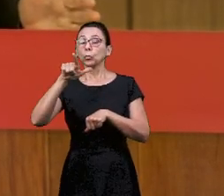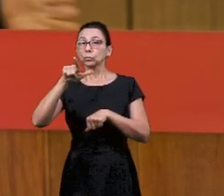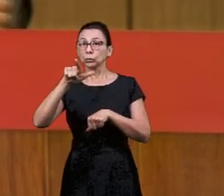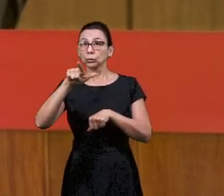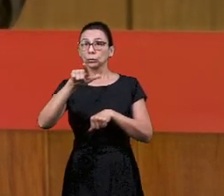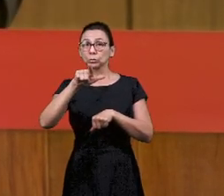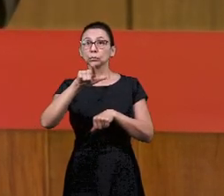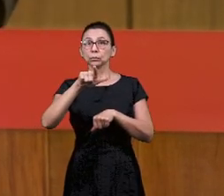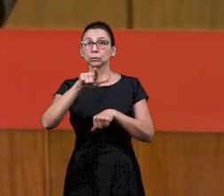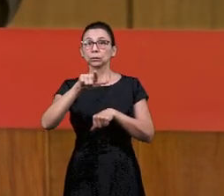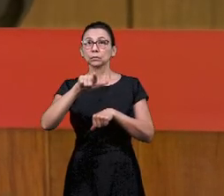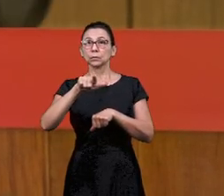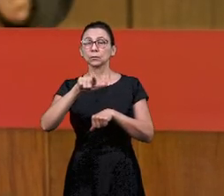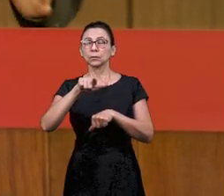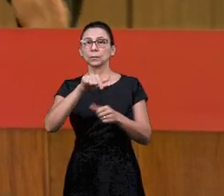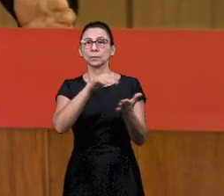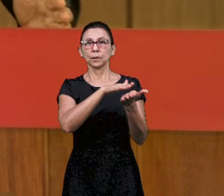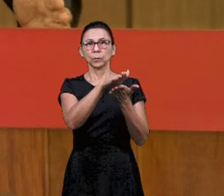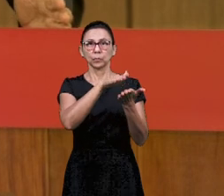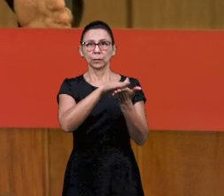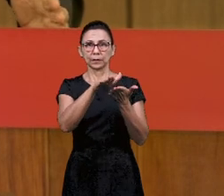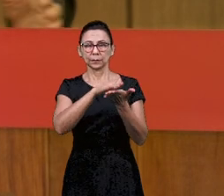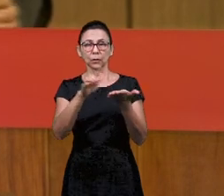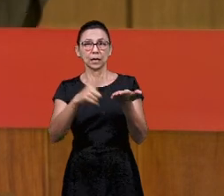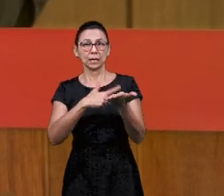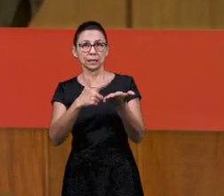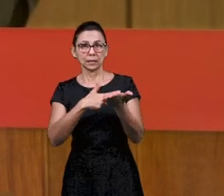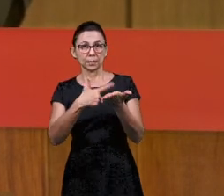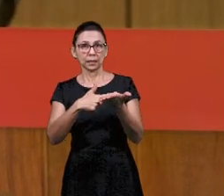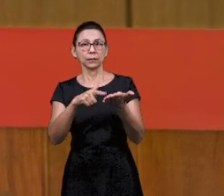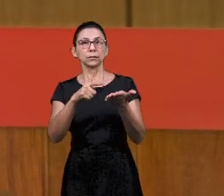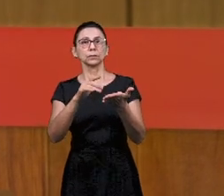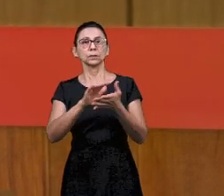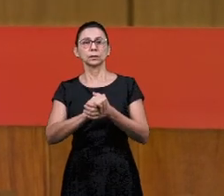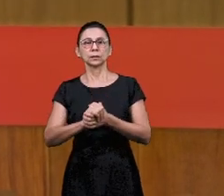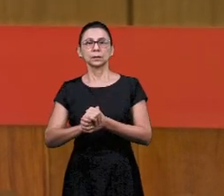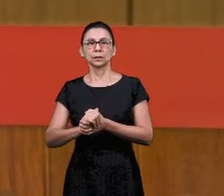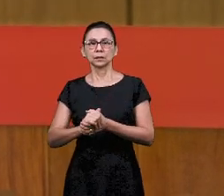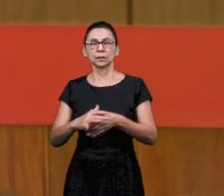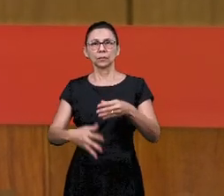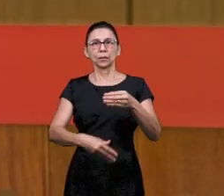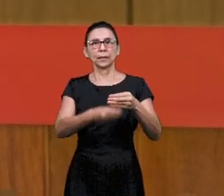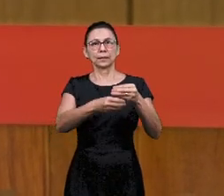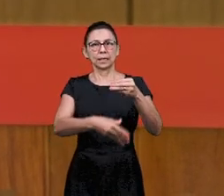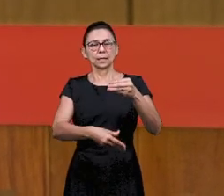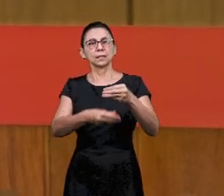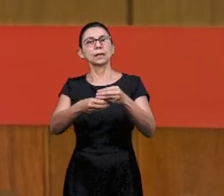puissent rajouter à ce travail que nous voulons avoir aussi,